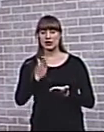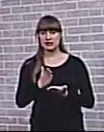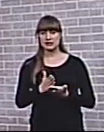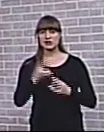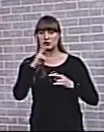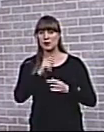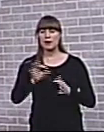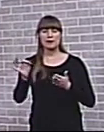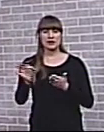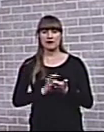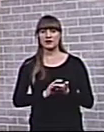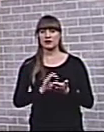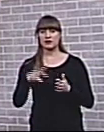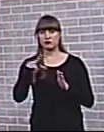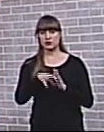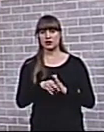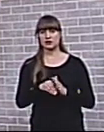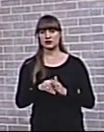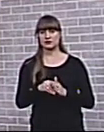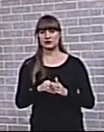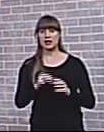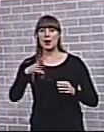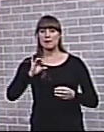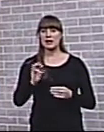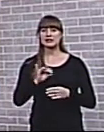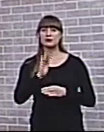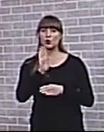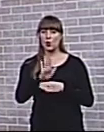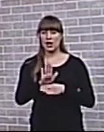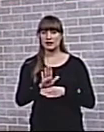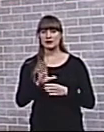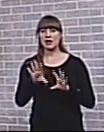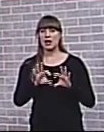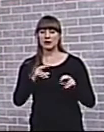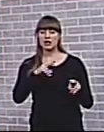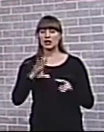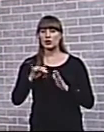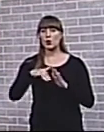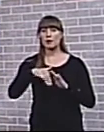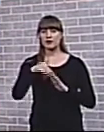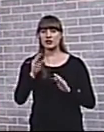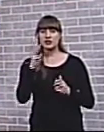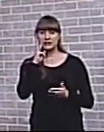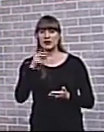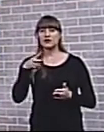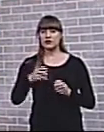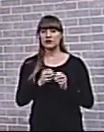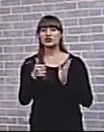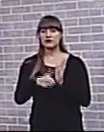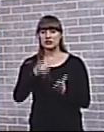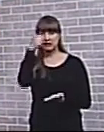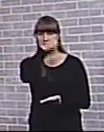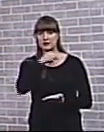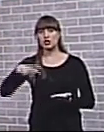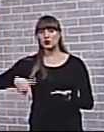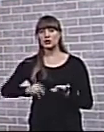сбой, мгновенное вмешательство. Майскими указами определен контроль повышения зарплат. И в 2016 году на